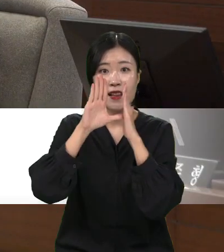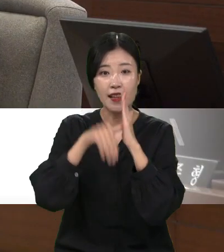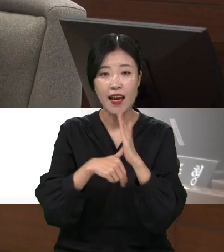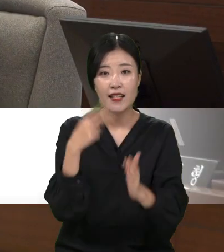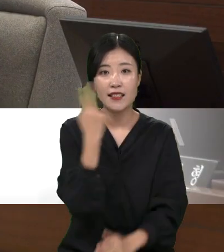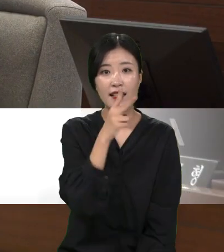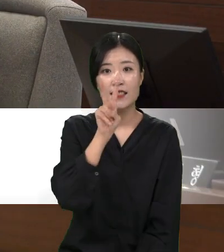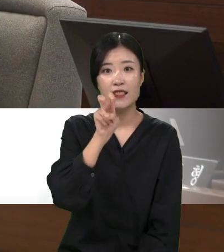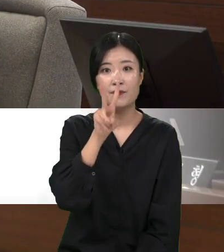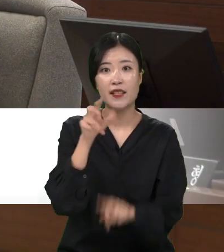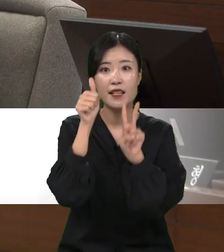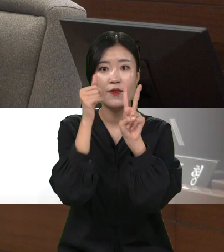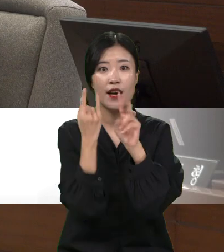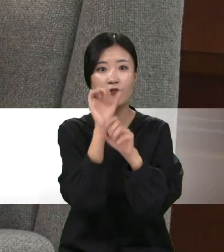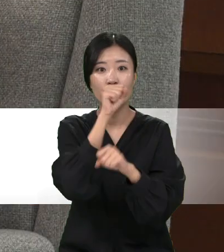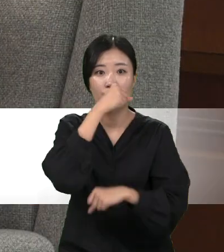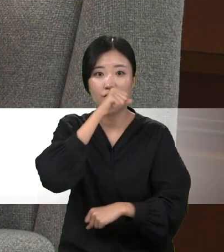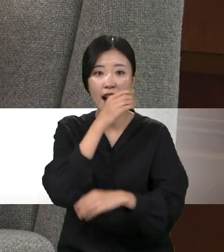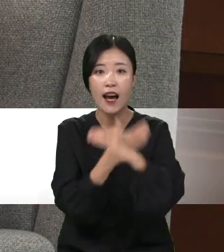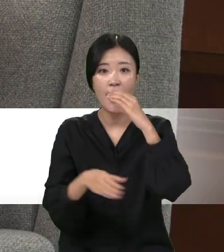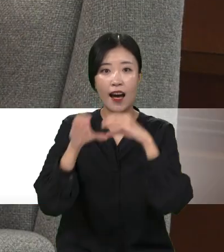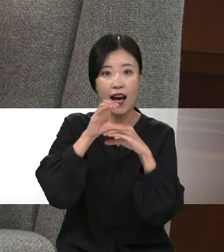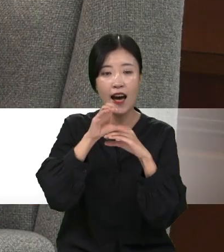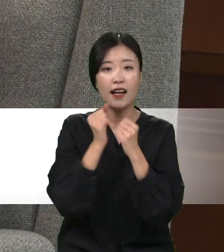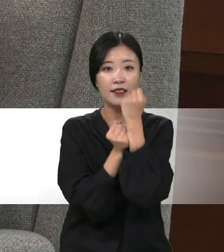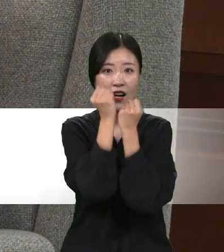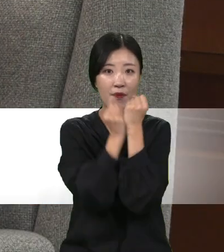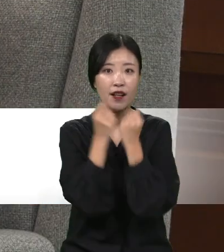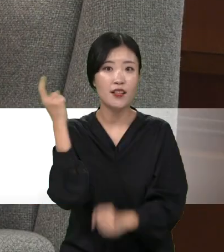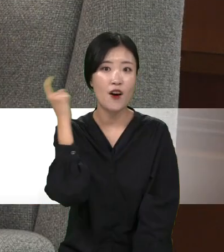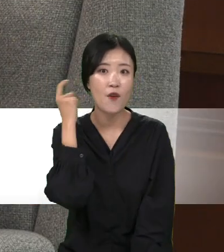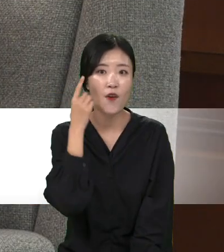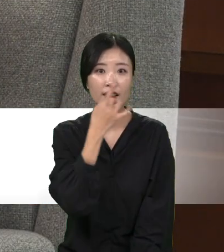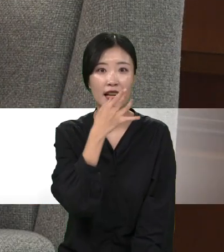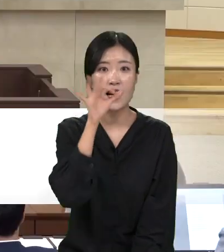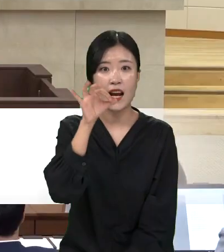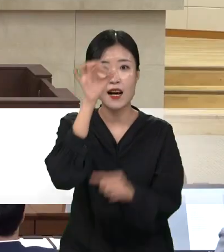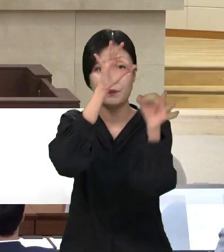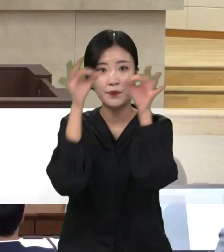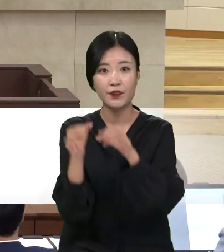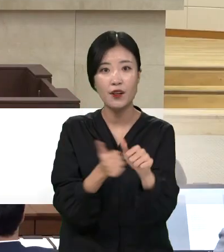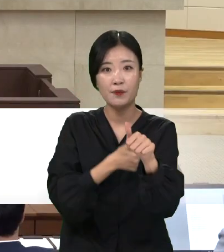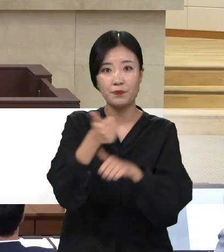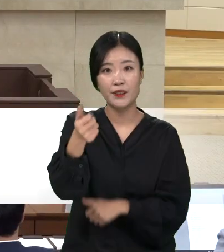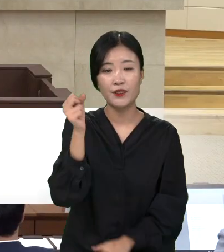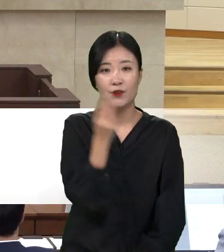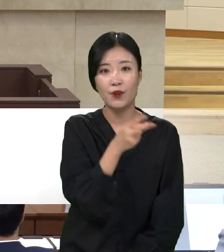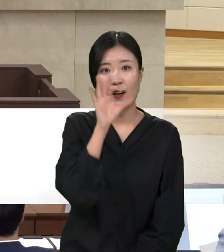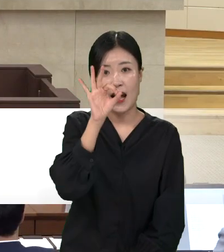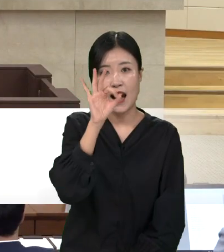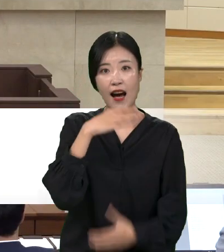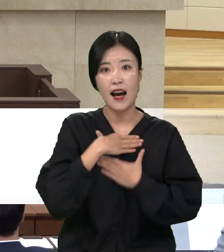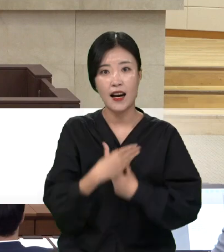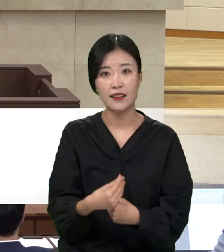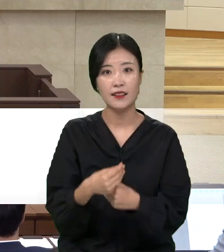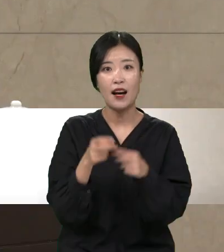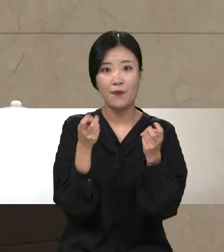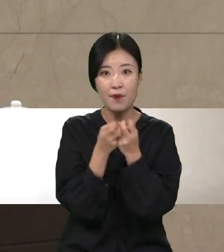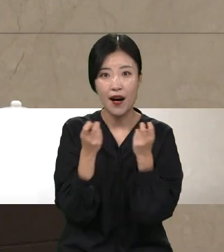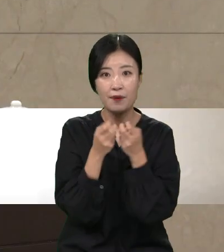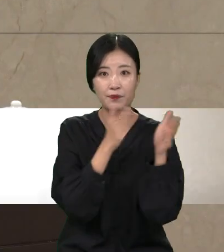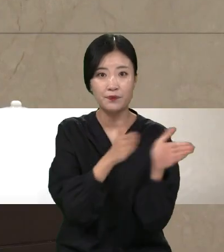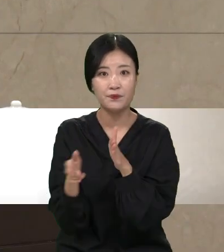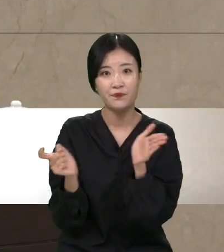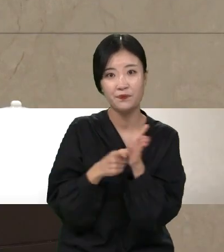2022년 도저히 회 추가경정예산안 제안 설명을 들었고 쌀값 폭락 극복 및 가격 안정 방안 마련 촉구